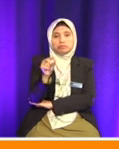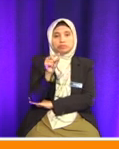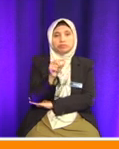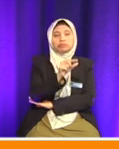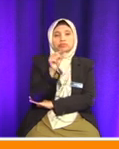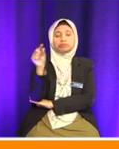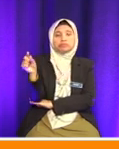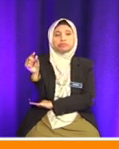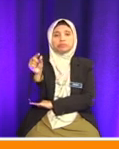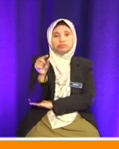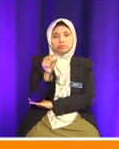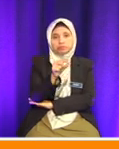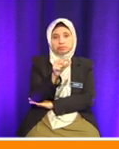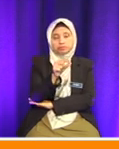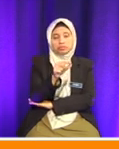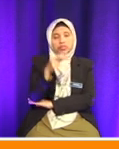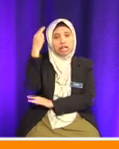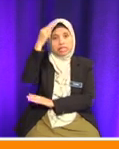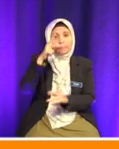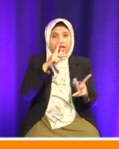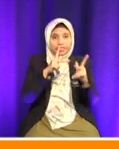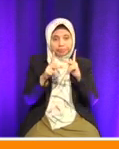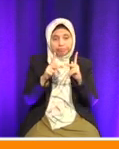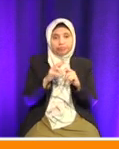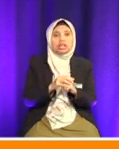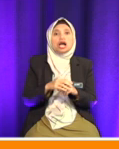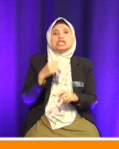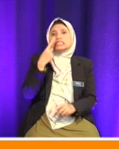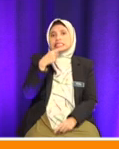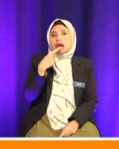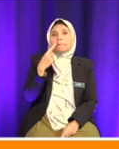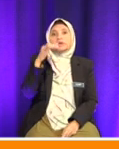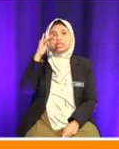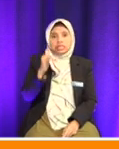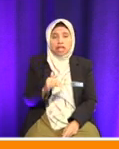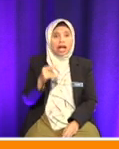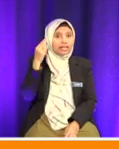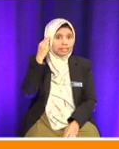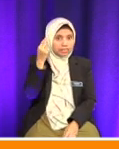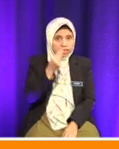mirrobihi Azza Wa Jalla nabi kata Apa nabi kata sesiape yang